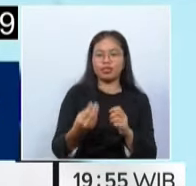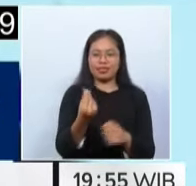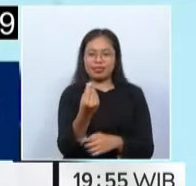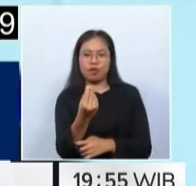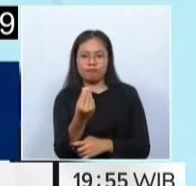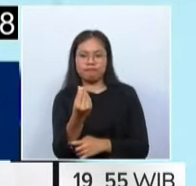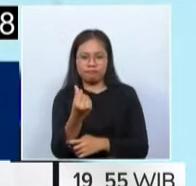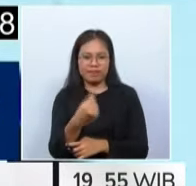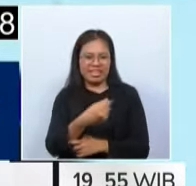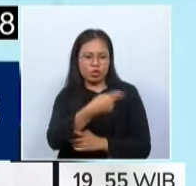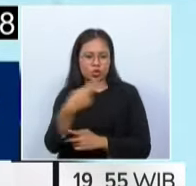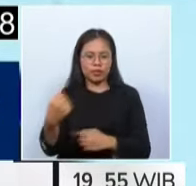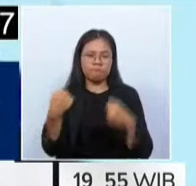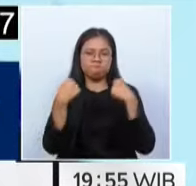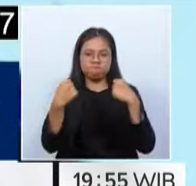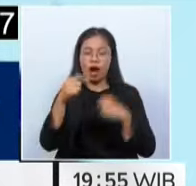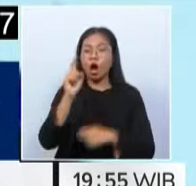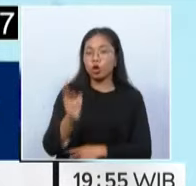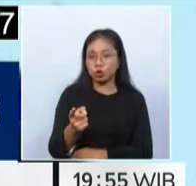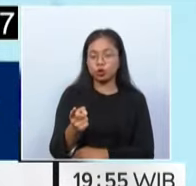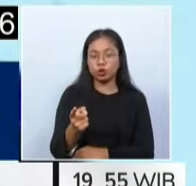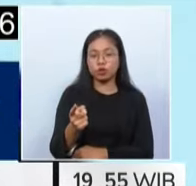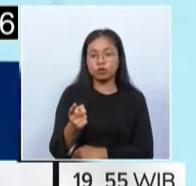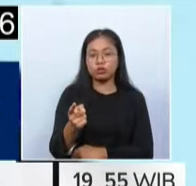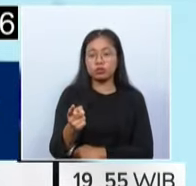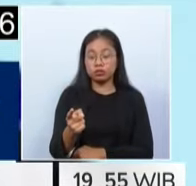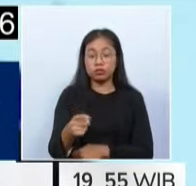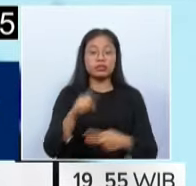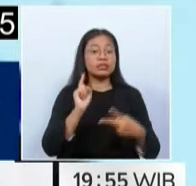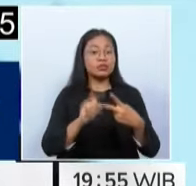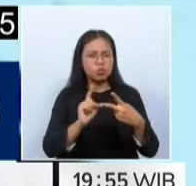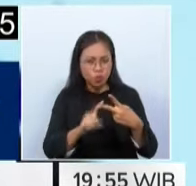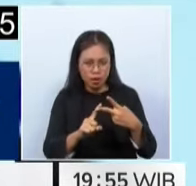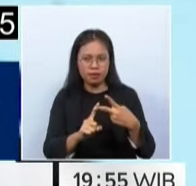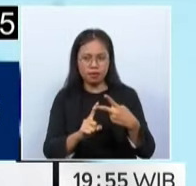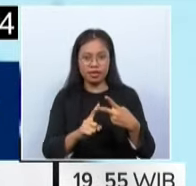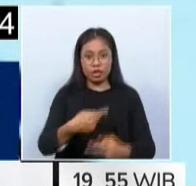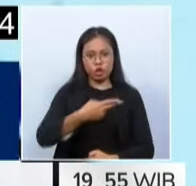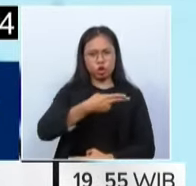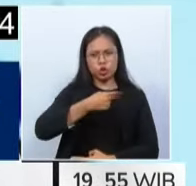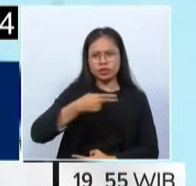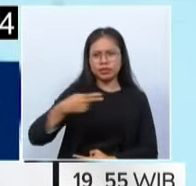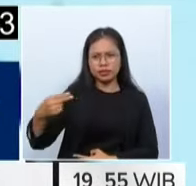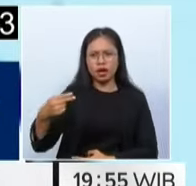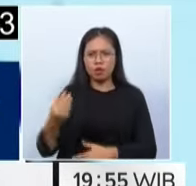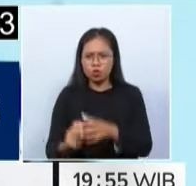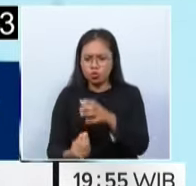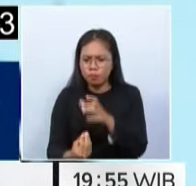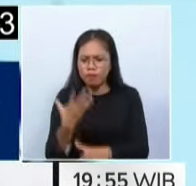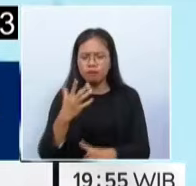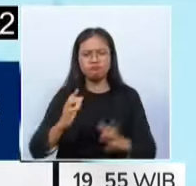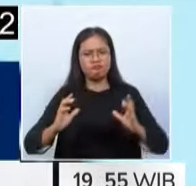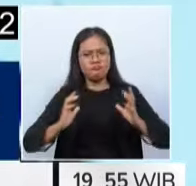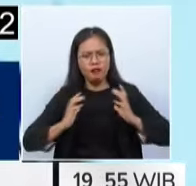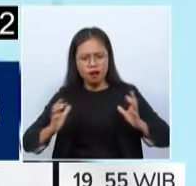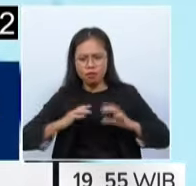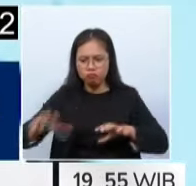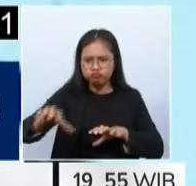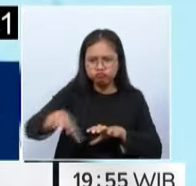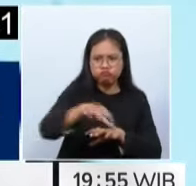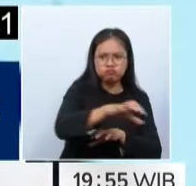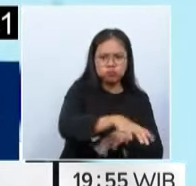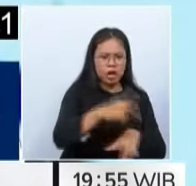negeri Indonesia kita harus menjaga kekayaan kita kita harus mengelola kekayaan kita kita